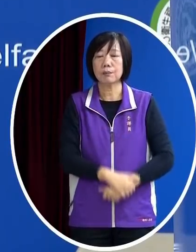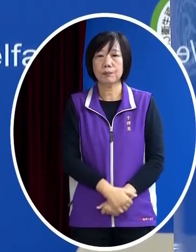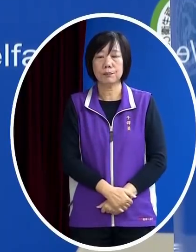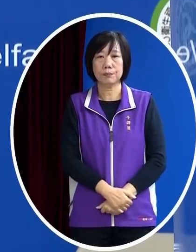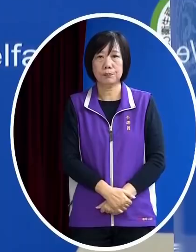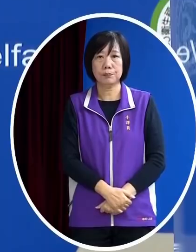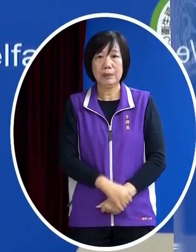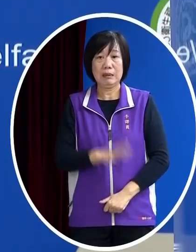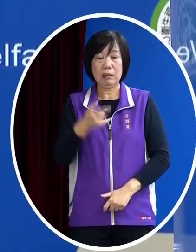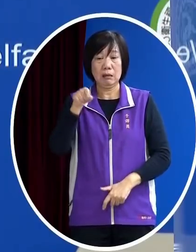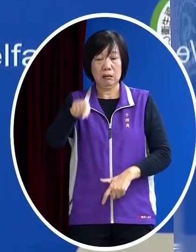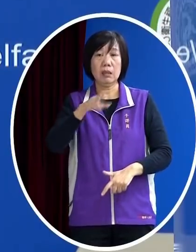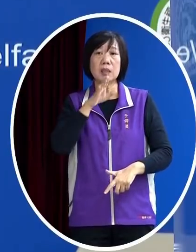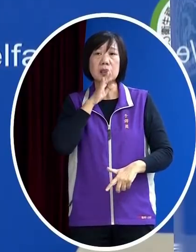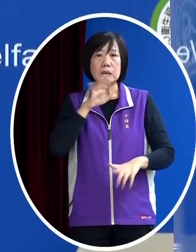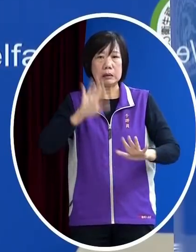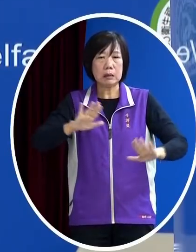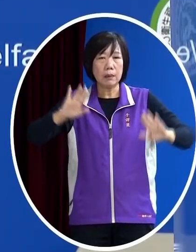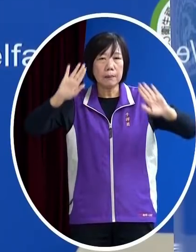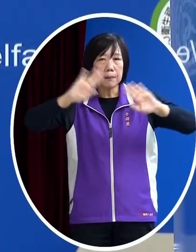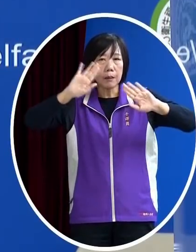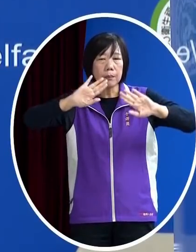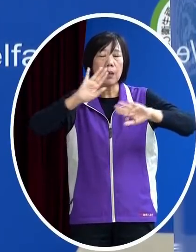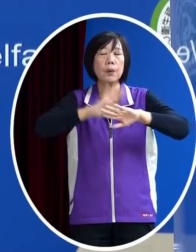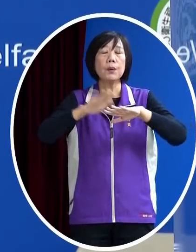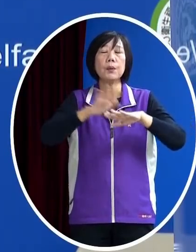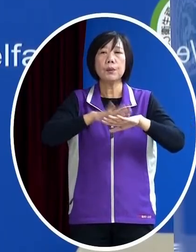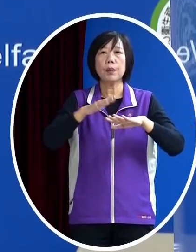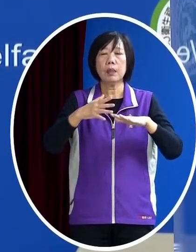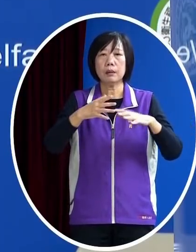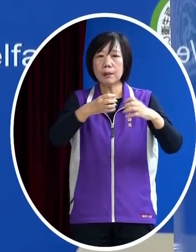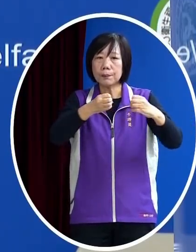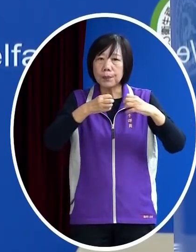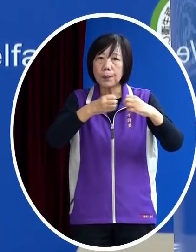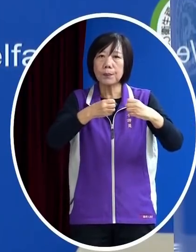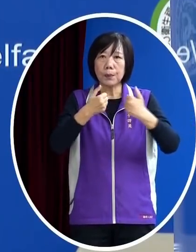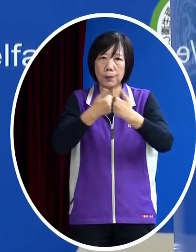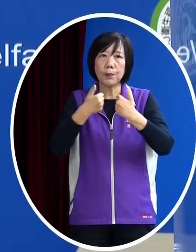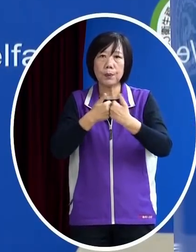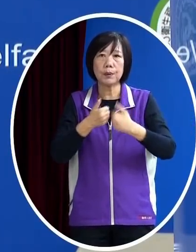今天那个是等于是今天傍晚我们在指挥中心的会议，再跟那个